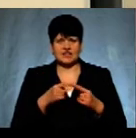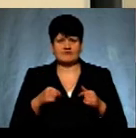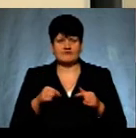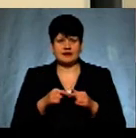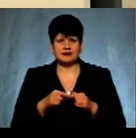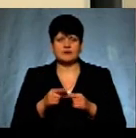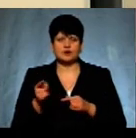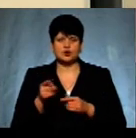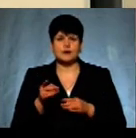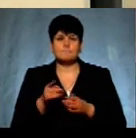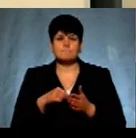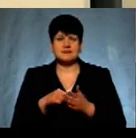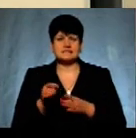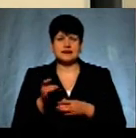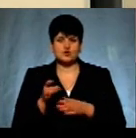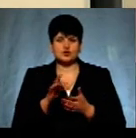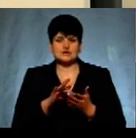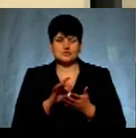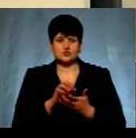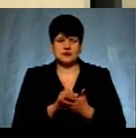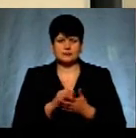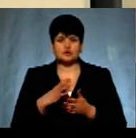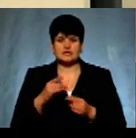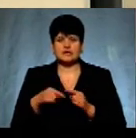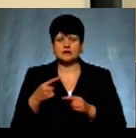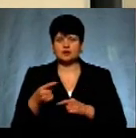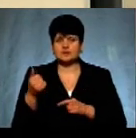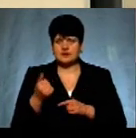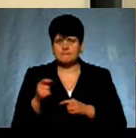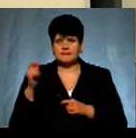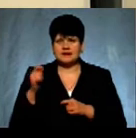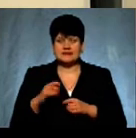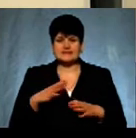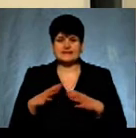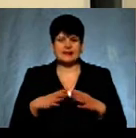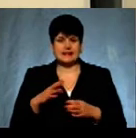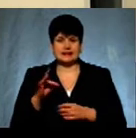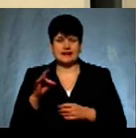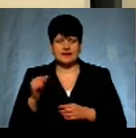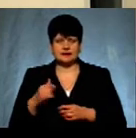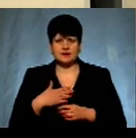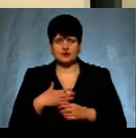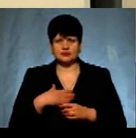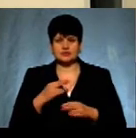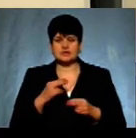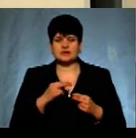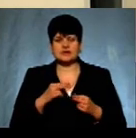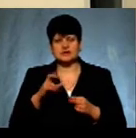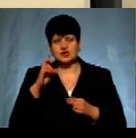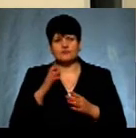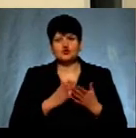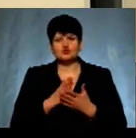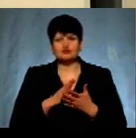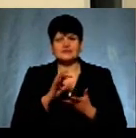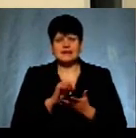міськрайонного центру зайнятості. Ми очікуємо також на наступний тиждень приїзд тренера з нашого Інституту підвищення кваліфікації Державної служби зайнятості,